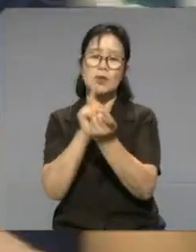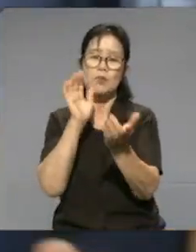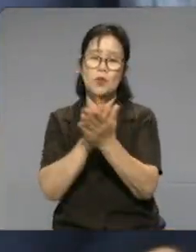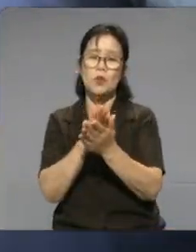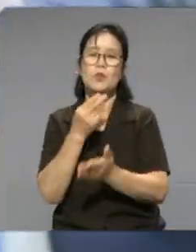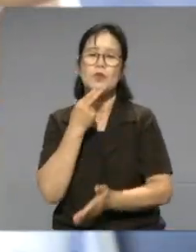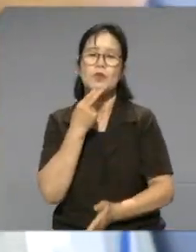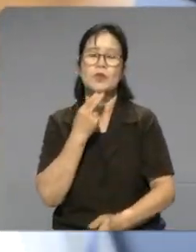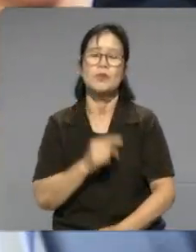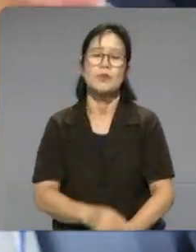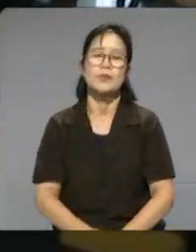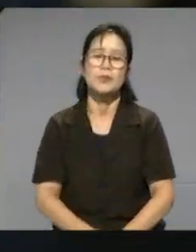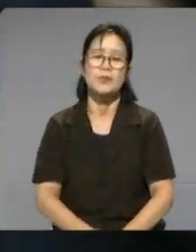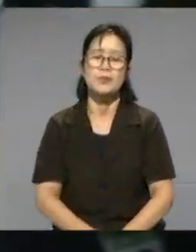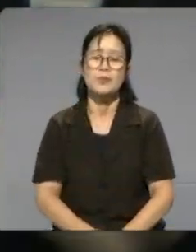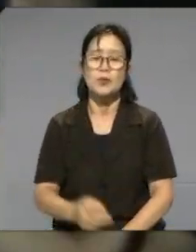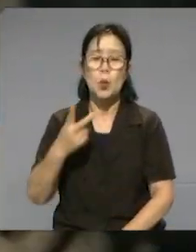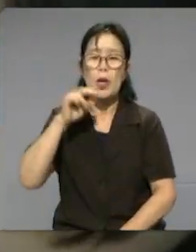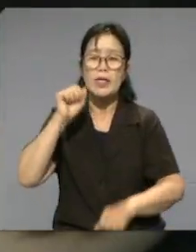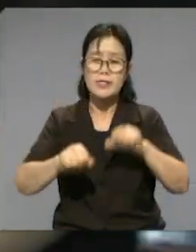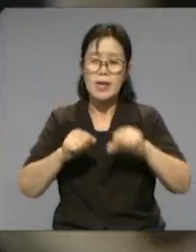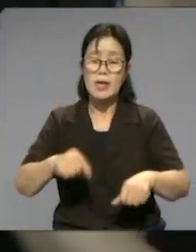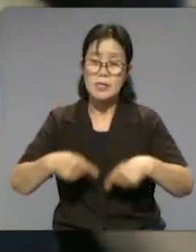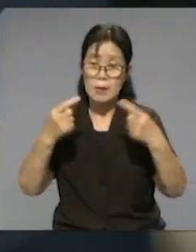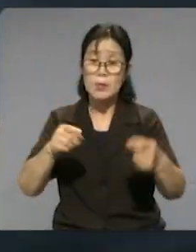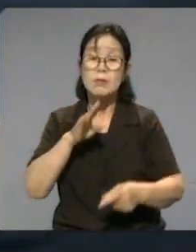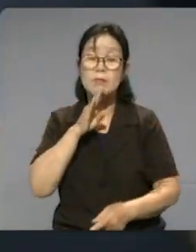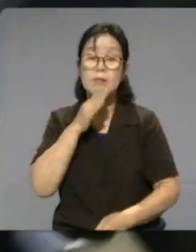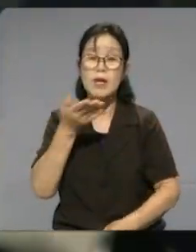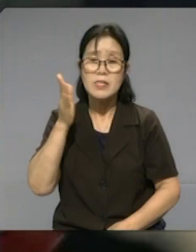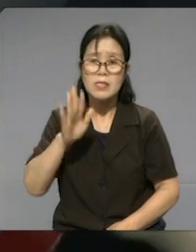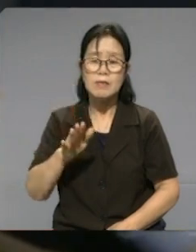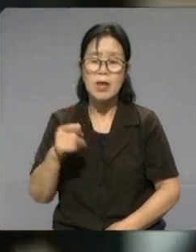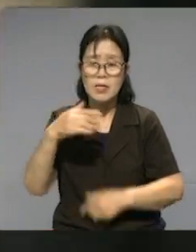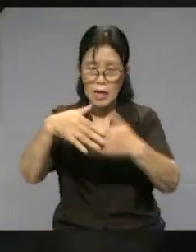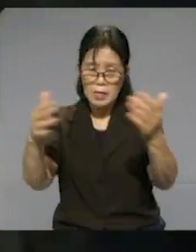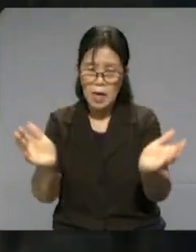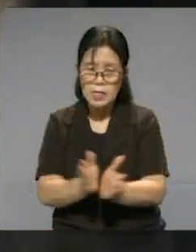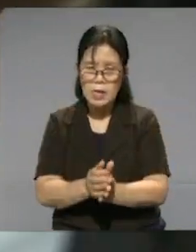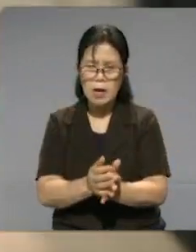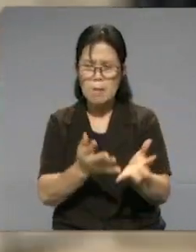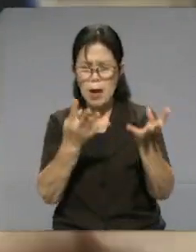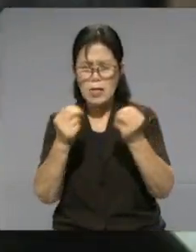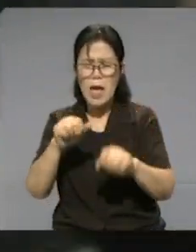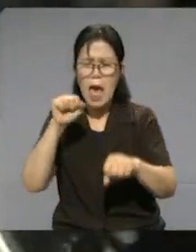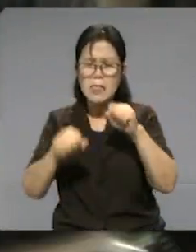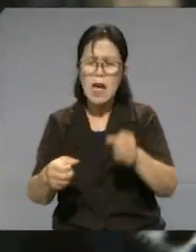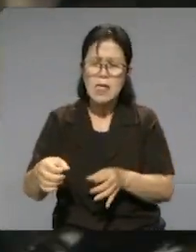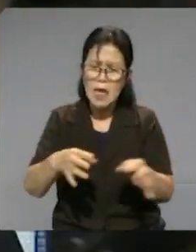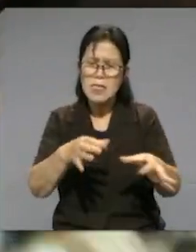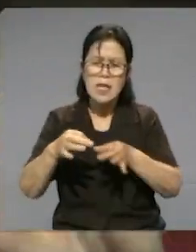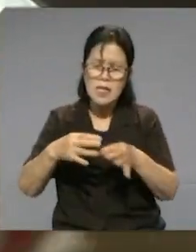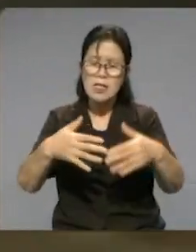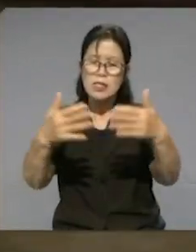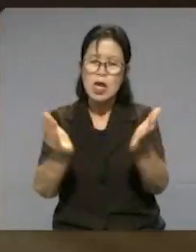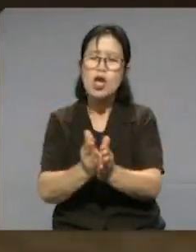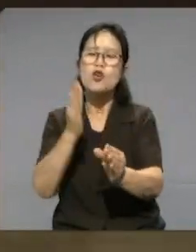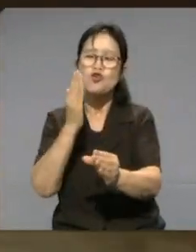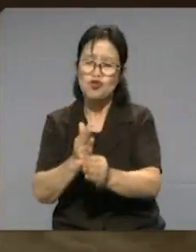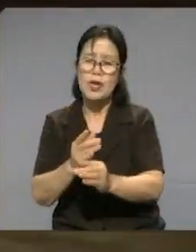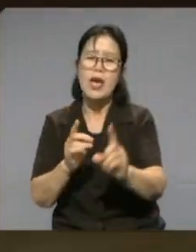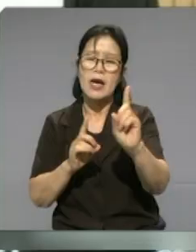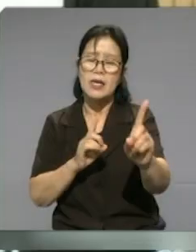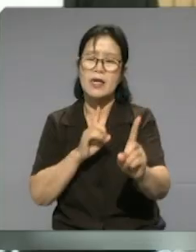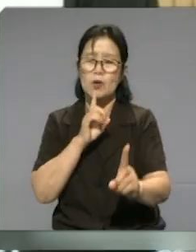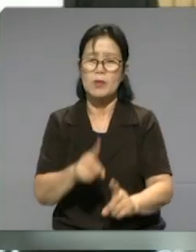않았다는 겁니다 또 행사에 참여한 건 맞지만 해당 단체가 수많은 행사 주최측 중 하나였다는 점도